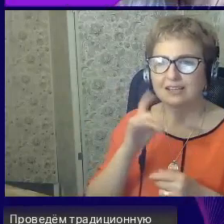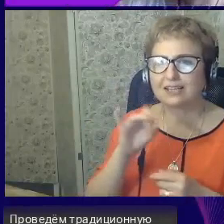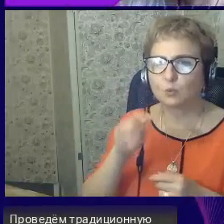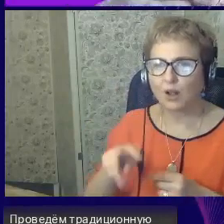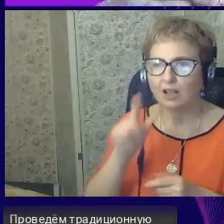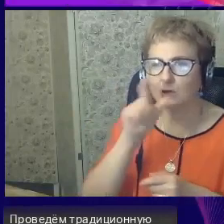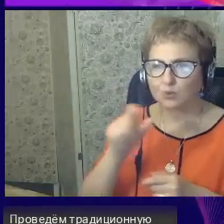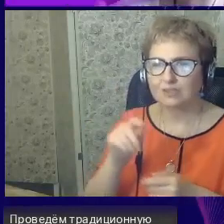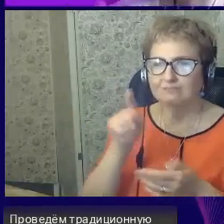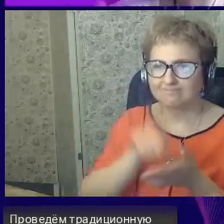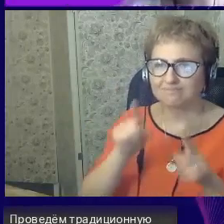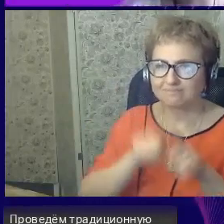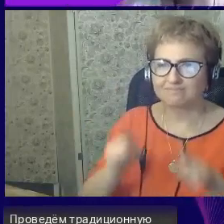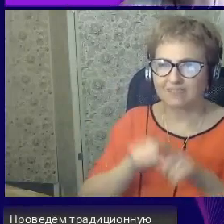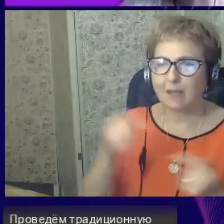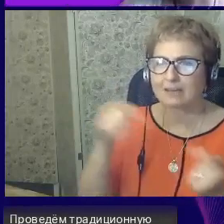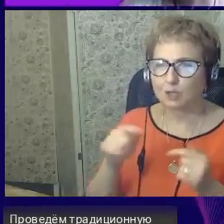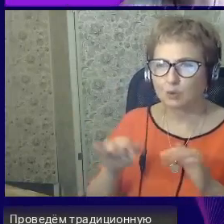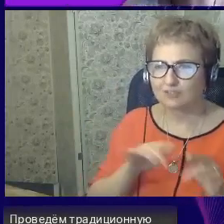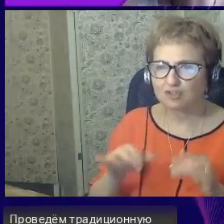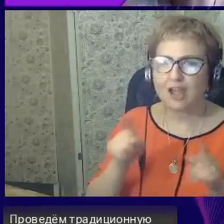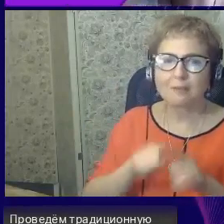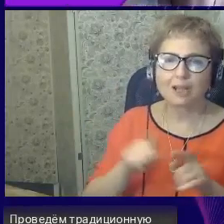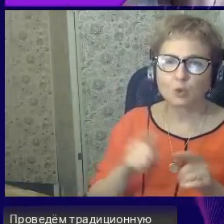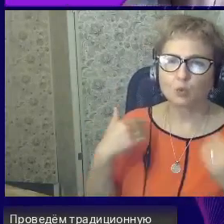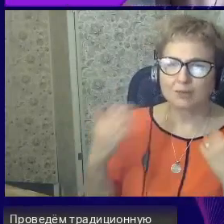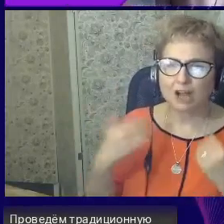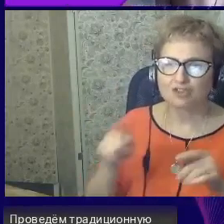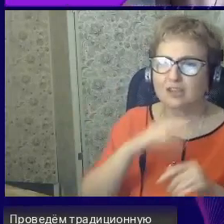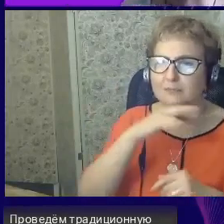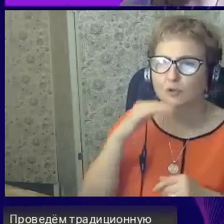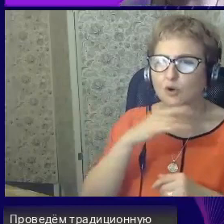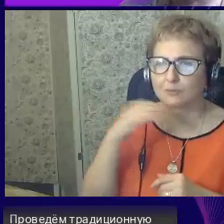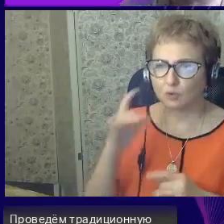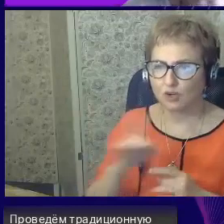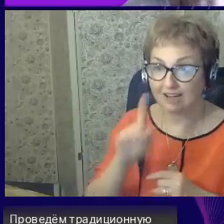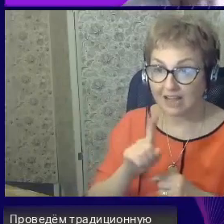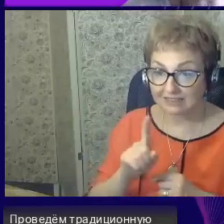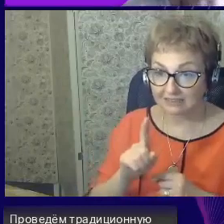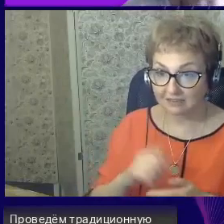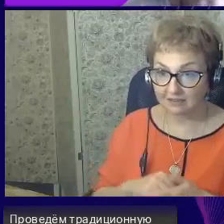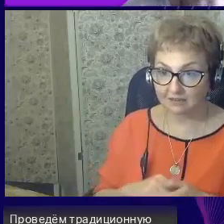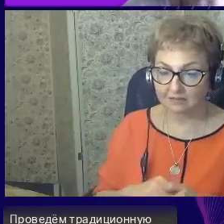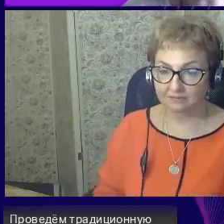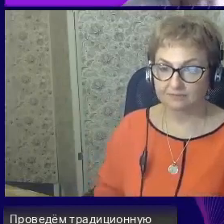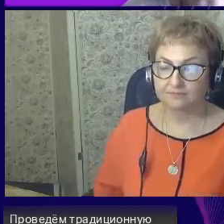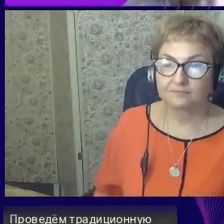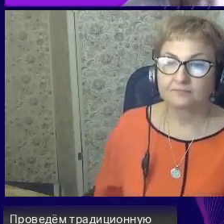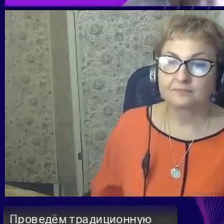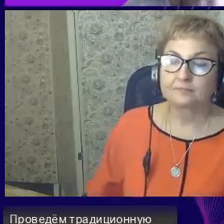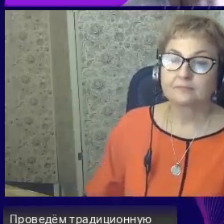есть как бы люди склонны повторять определенные движения, определенные упражнения много-много раз. Так,